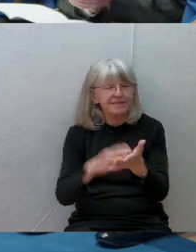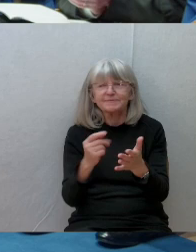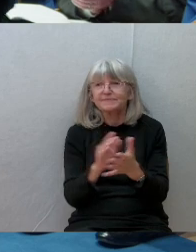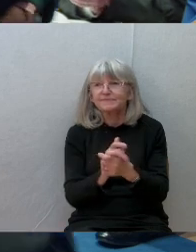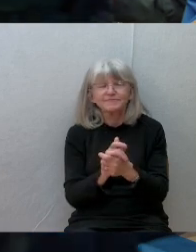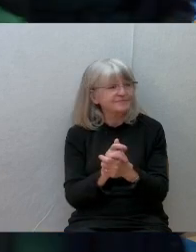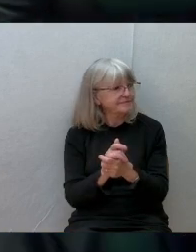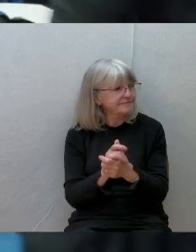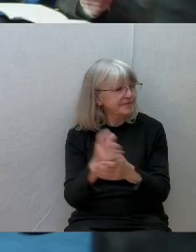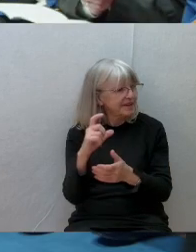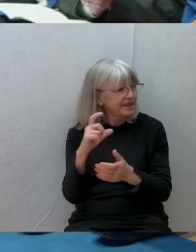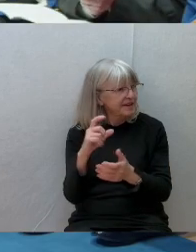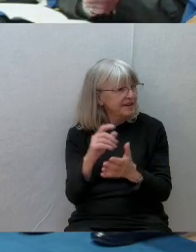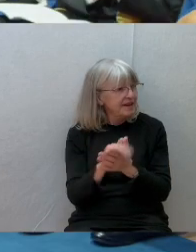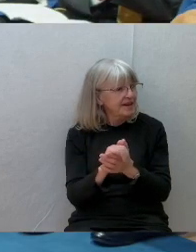Chan Lu.